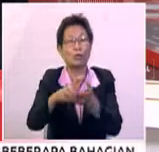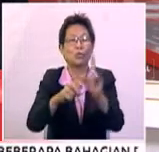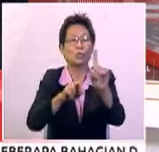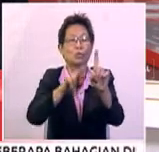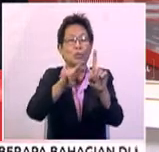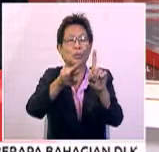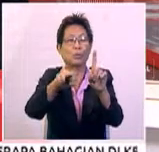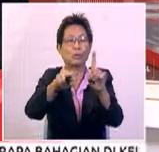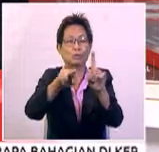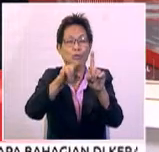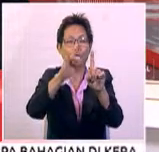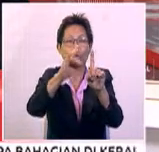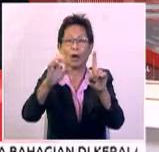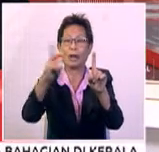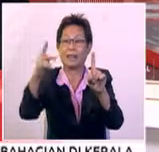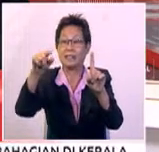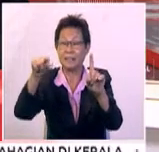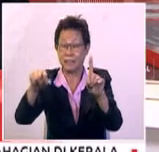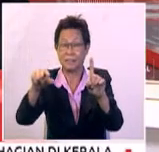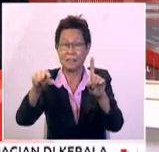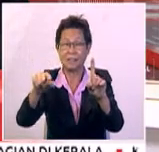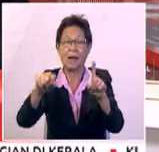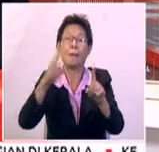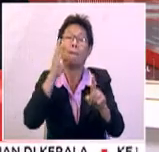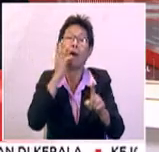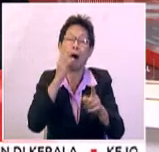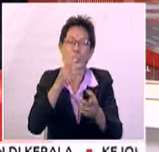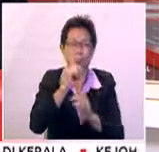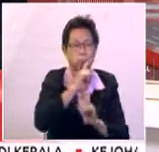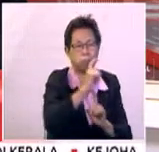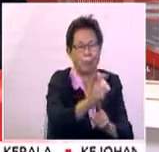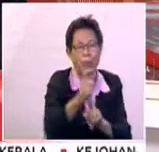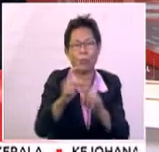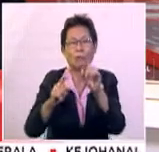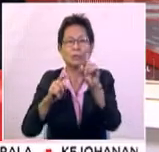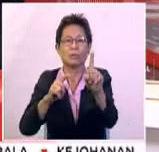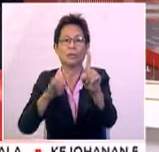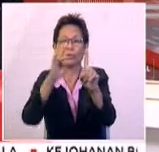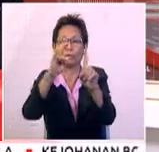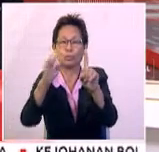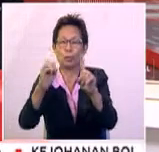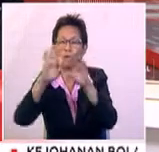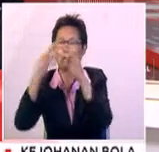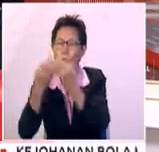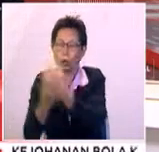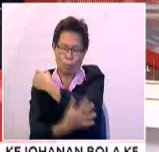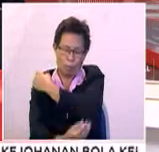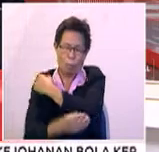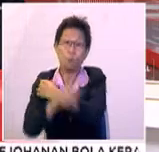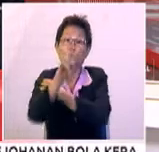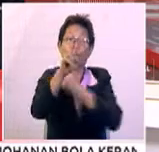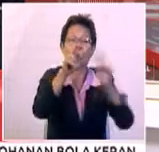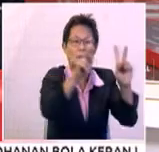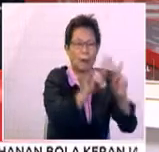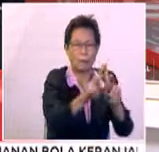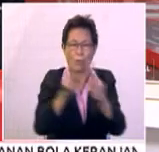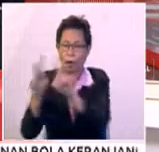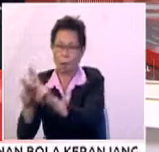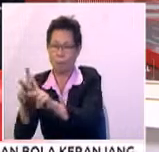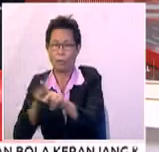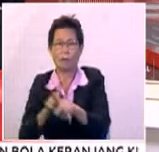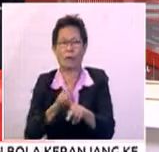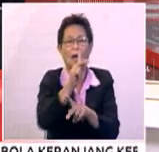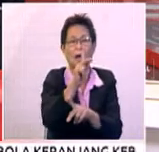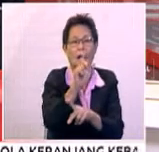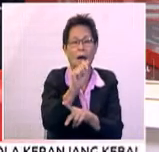kilogram beras. Ya, sumbangan akan diagihkan kepada 170 keluarga miskin di dua buah kampung di wilayah